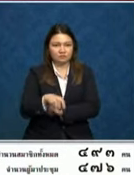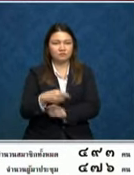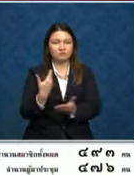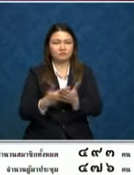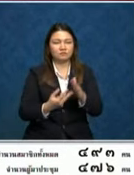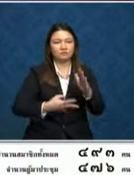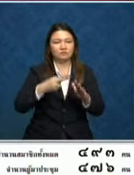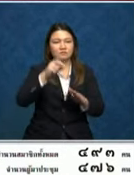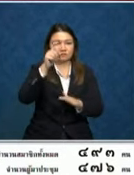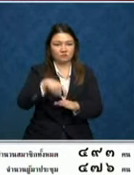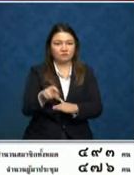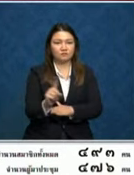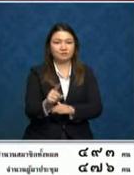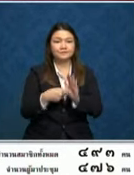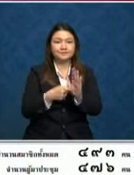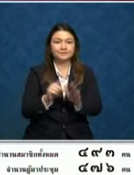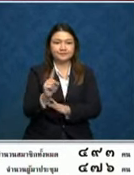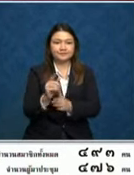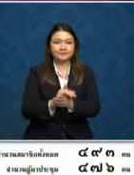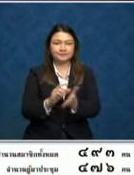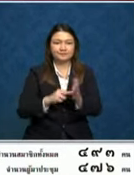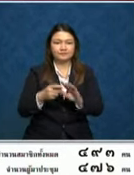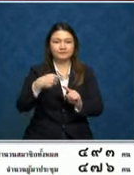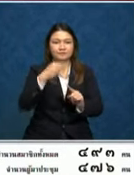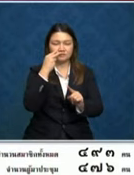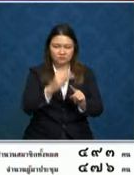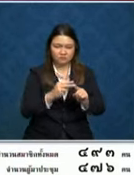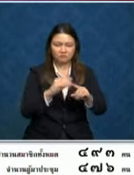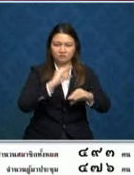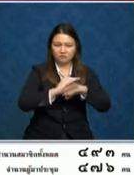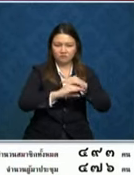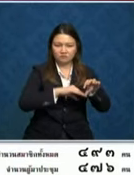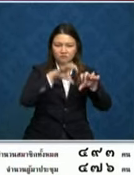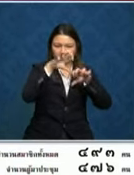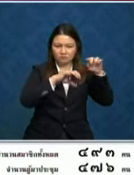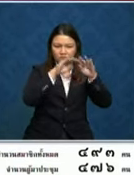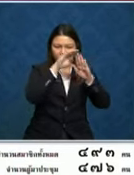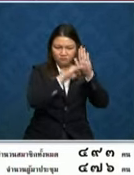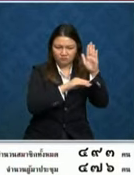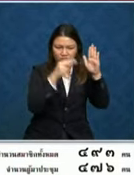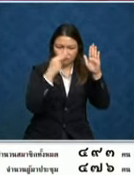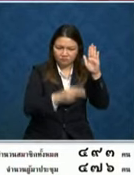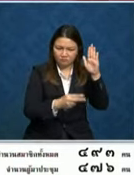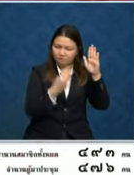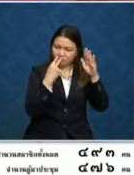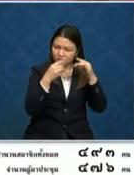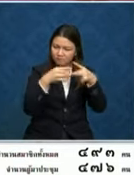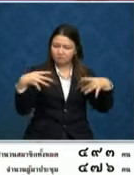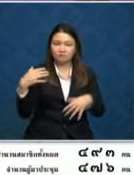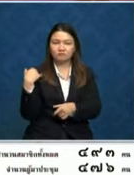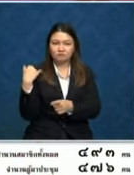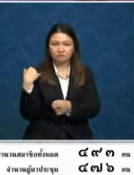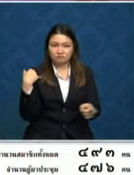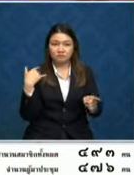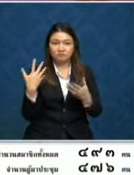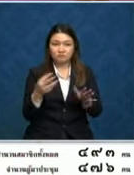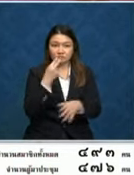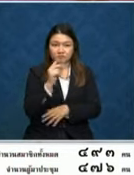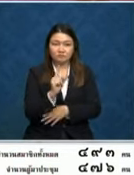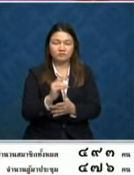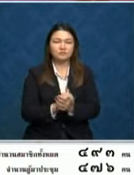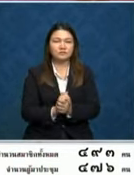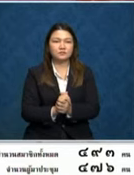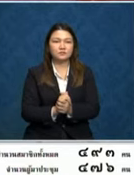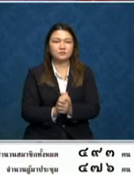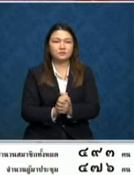ณไปนะครับเนื่องว่าการจัดสรรเนี่ยยังมีข้อสงสัยแล้วก็ไม่สอดคล้องกับความเป็นจริงอยู่มากนะครับแล้วก็มีข้อสังเกตที่ผมจะ